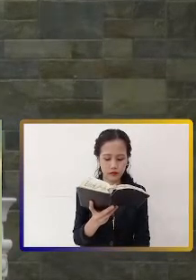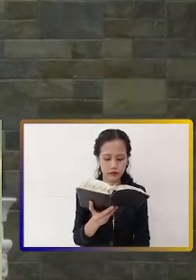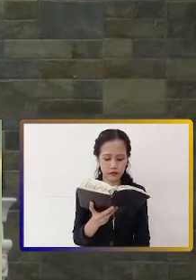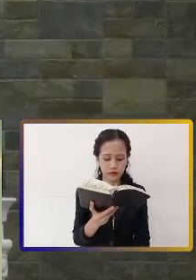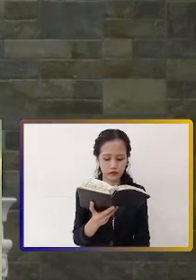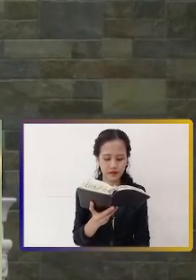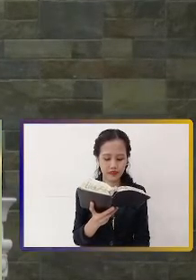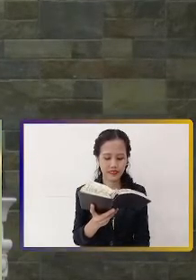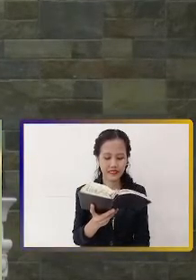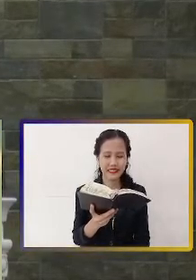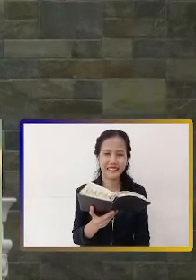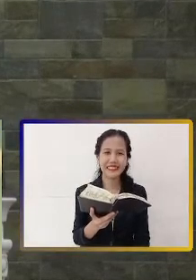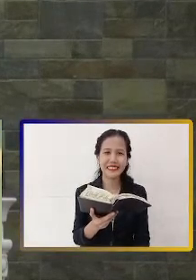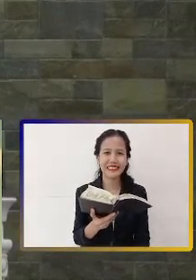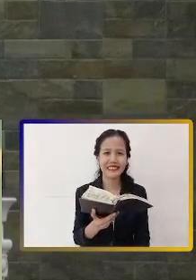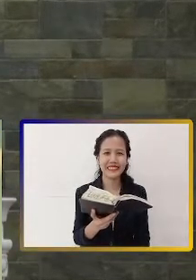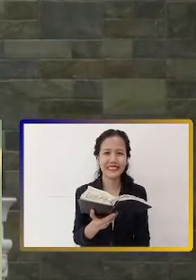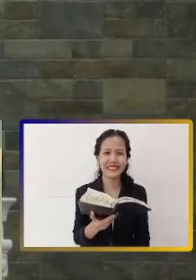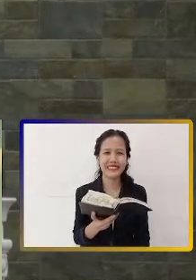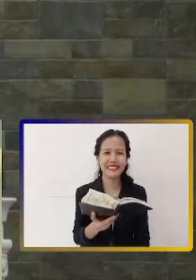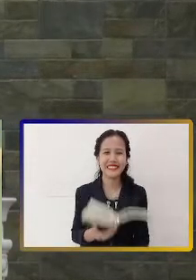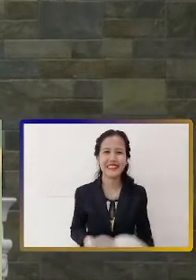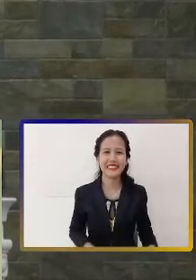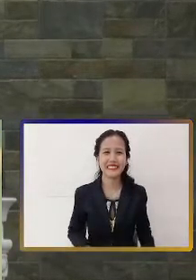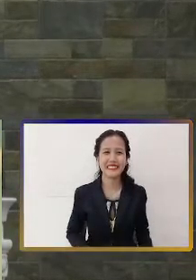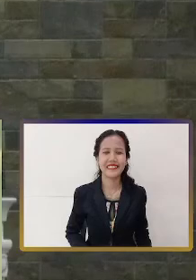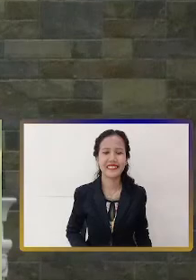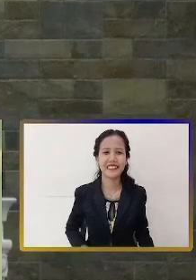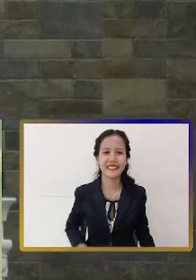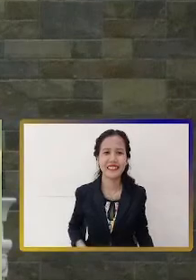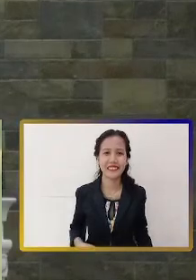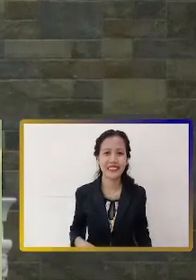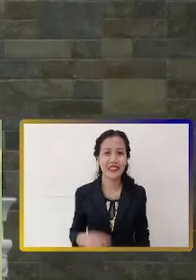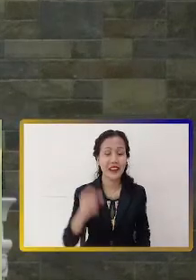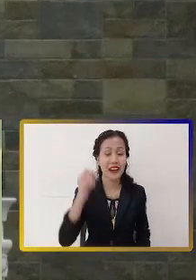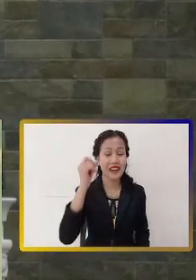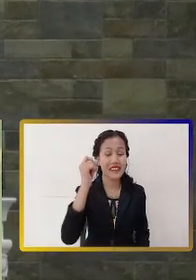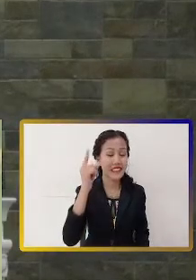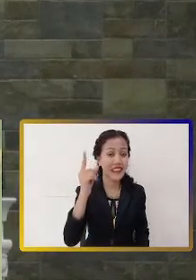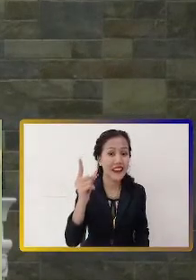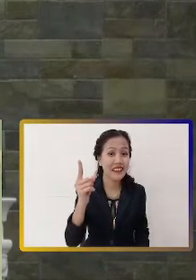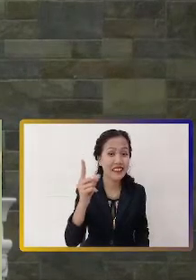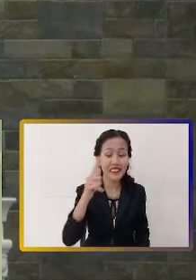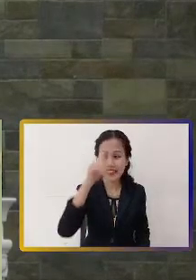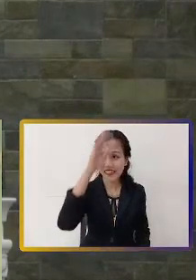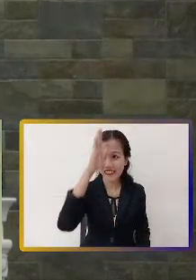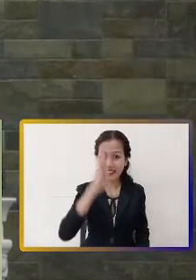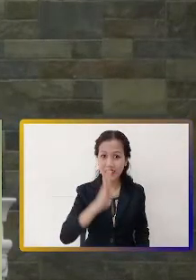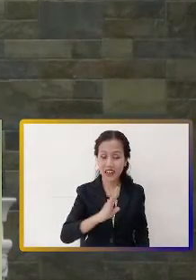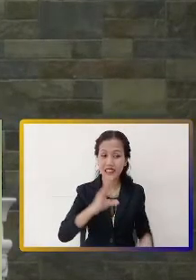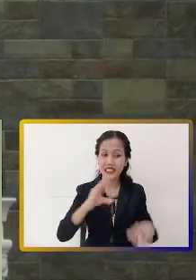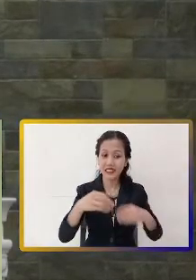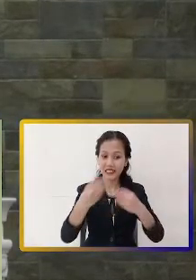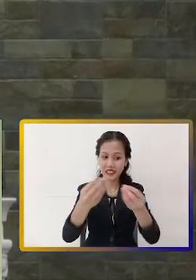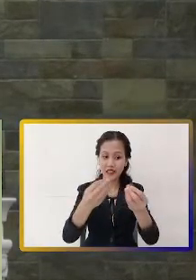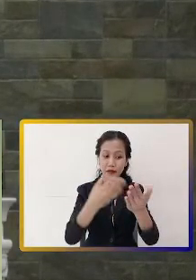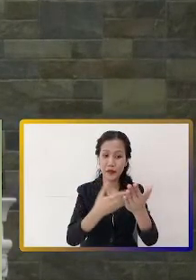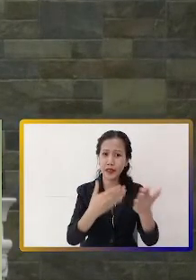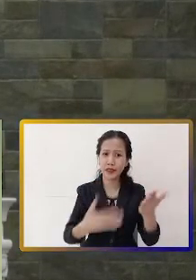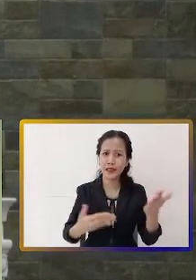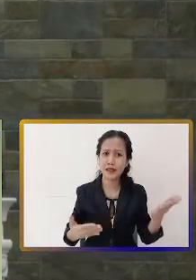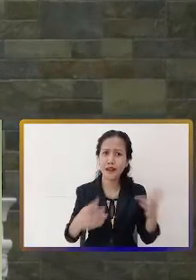asked. Oh, I don't know about you. But it will make you shout. Kapag sinabi ng Panginoon,